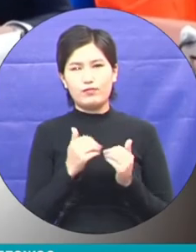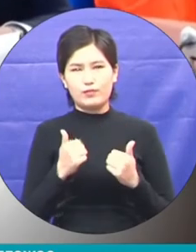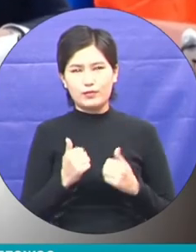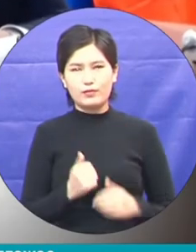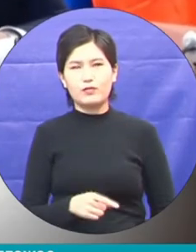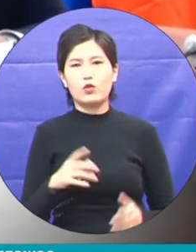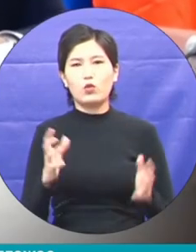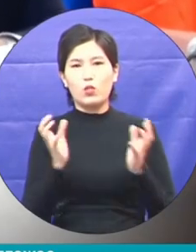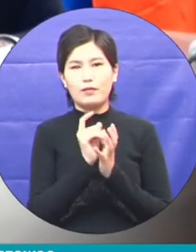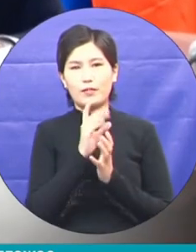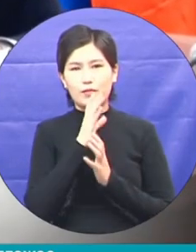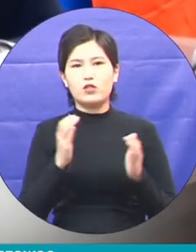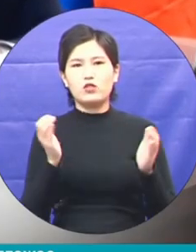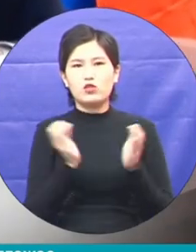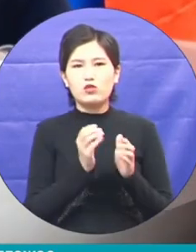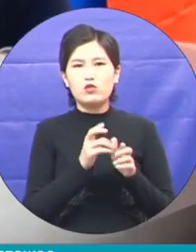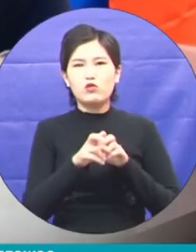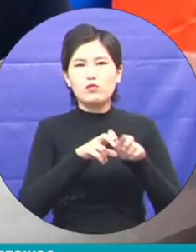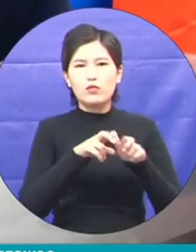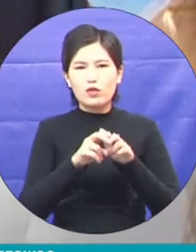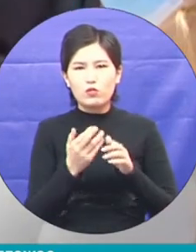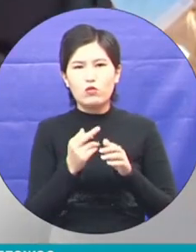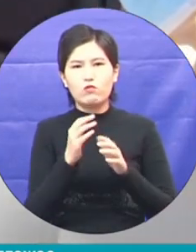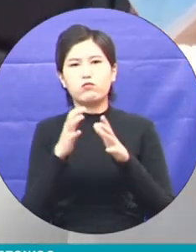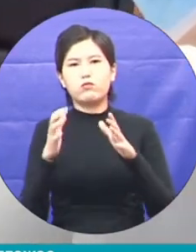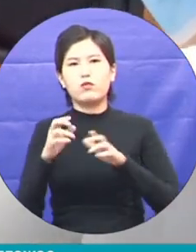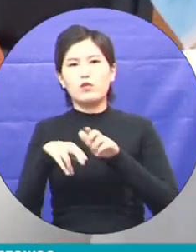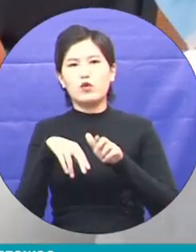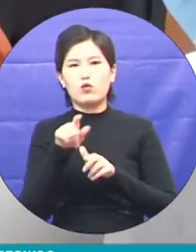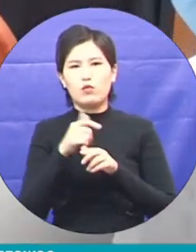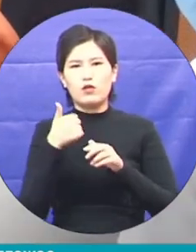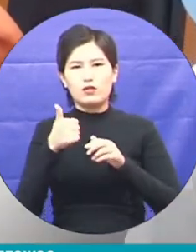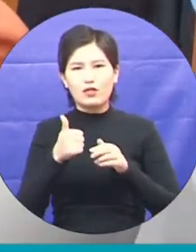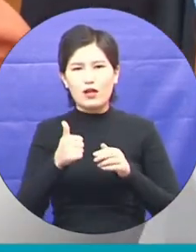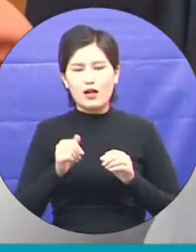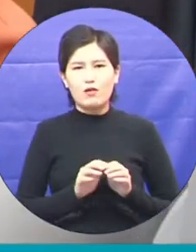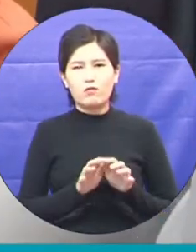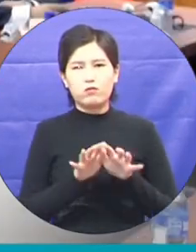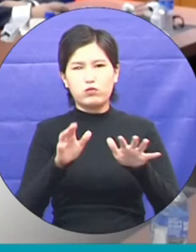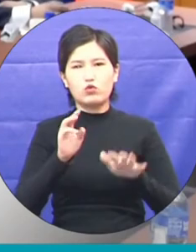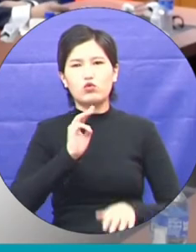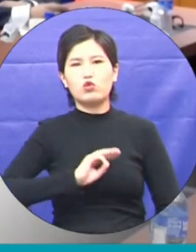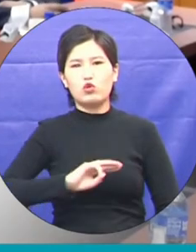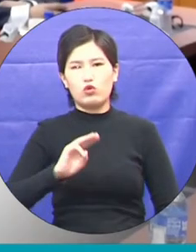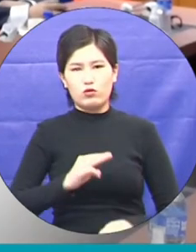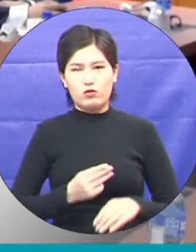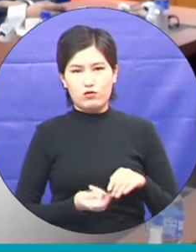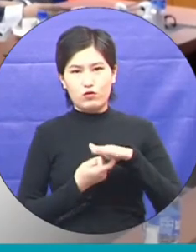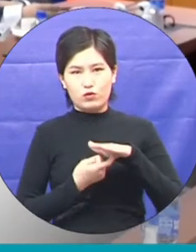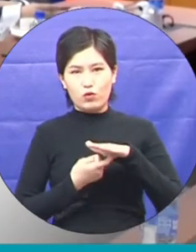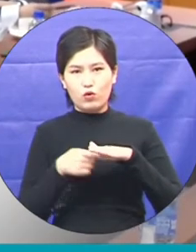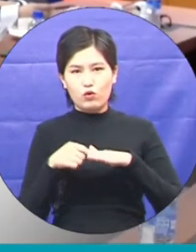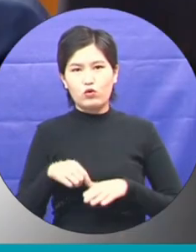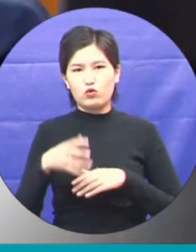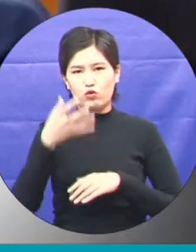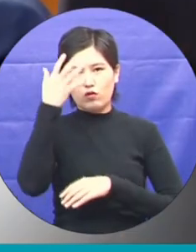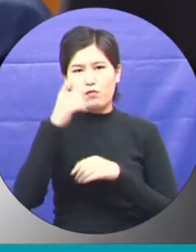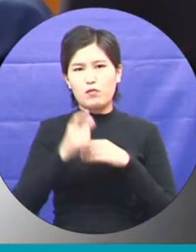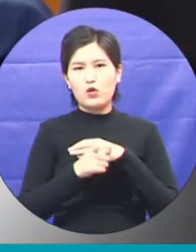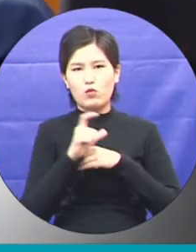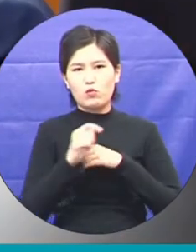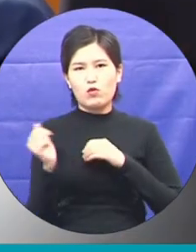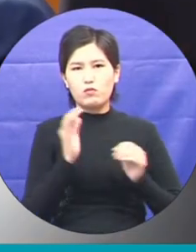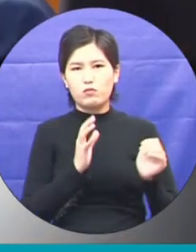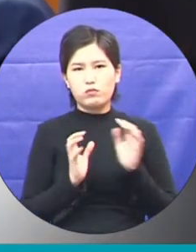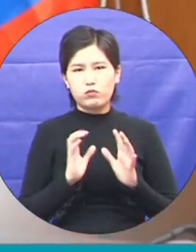энэ хуулцлыг жижиг дунд үйлдвэрлэлчлэгийн эрхлэгчдэд нэг хэрэгтэй үр дүн авчрах олон ажлын эхлэл хэмээн гарч байгаа ба төрийн олон чиглэлийн мэрэгчлэнүүд оролцсон нь